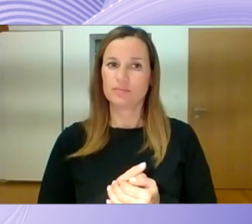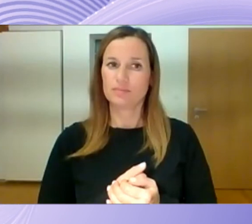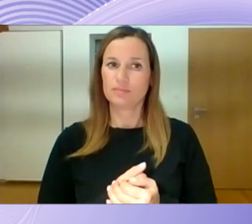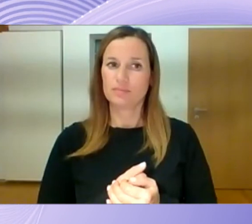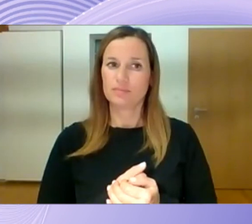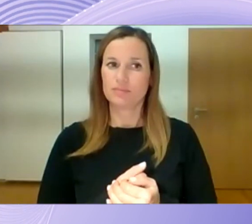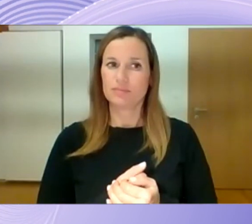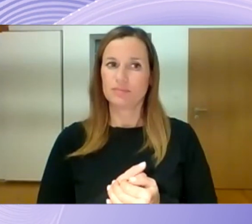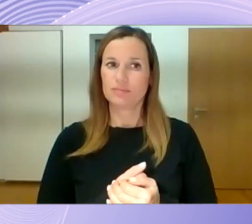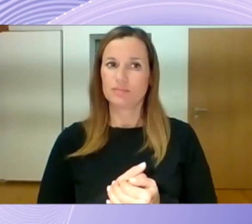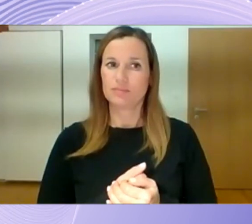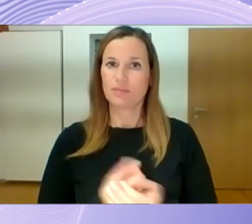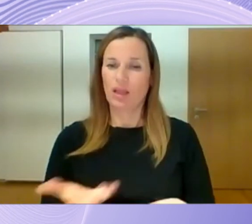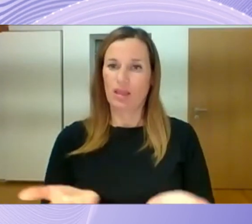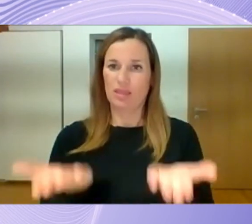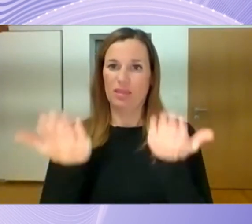Dvigate peti od podlage.